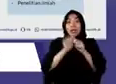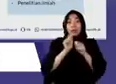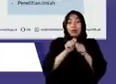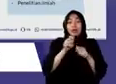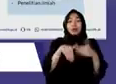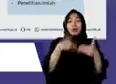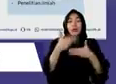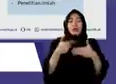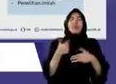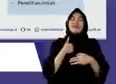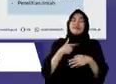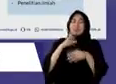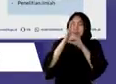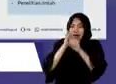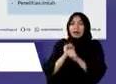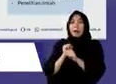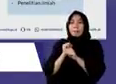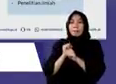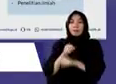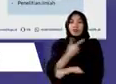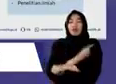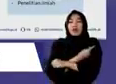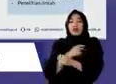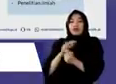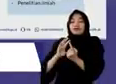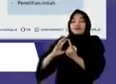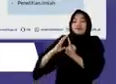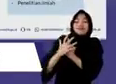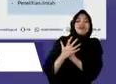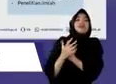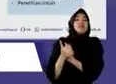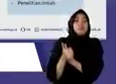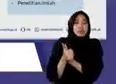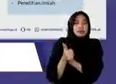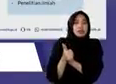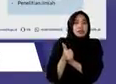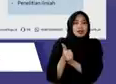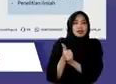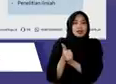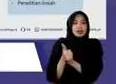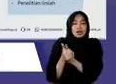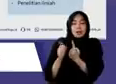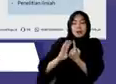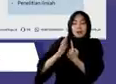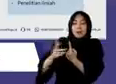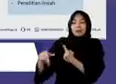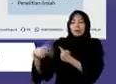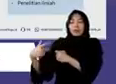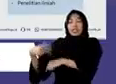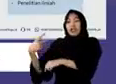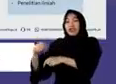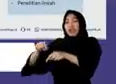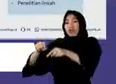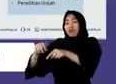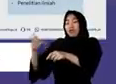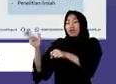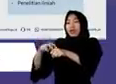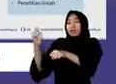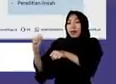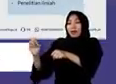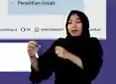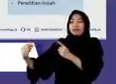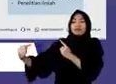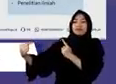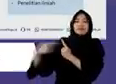ini diharapkan dapat memberikan setidaknya beberapa proteksi untuk melawan varian virus baru. Karena pada